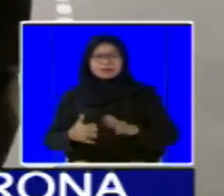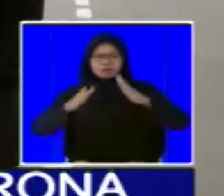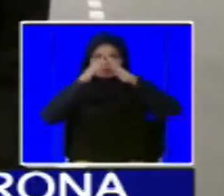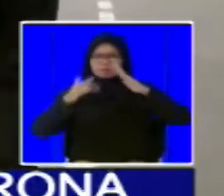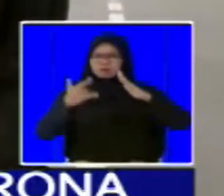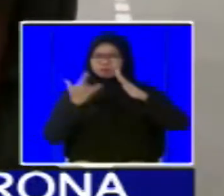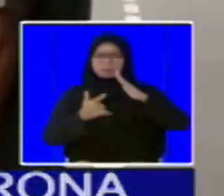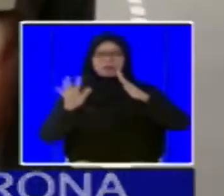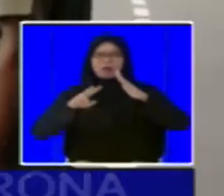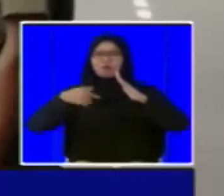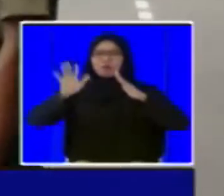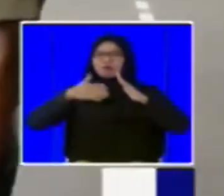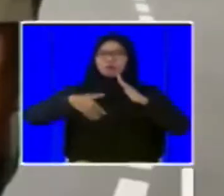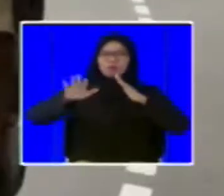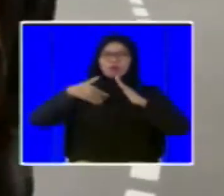rumah.